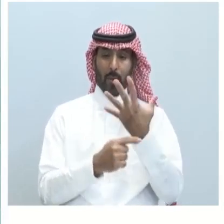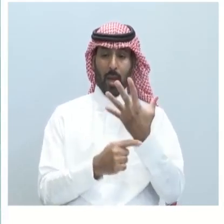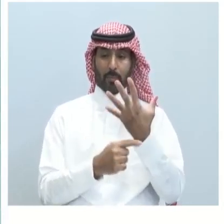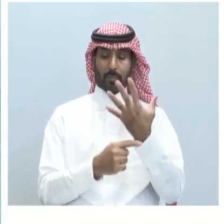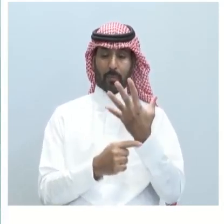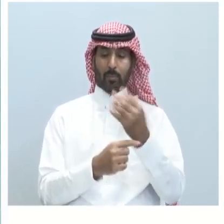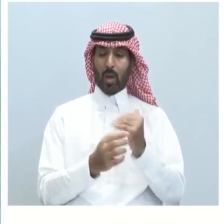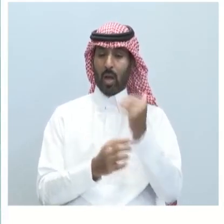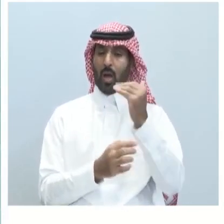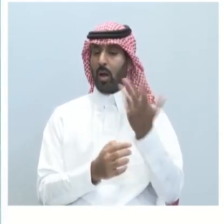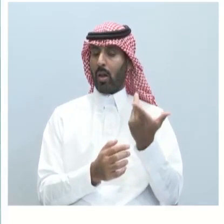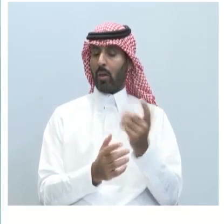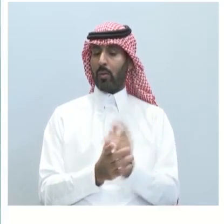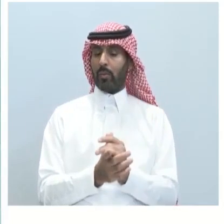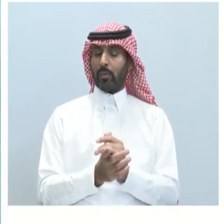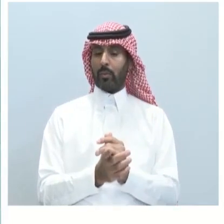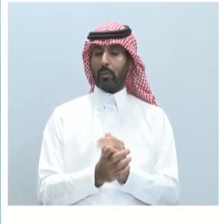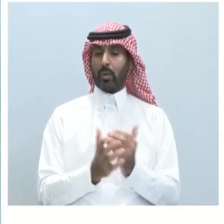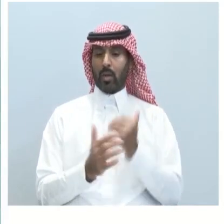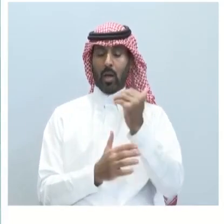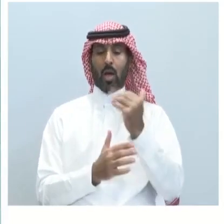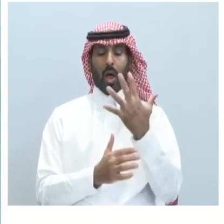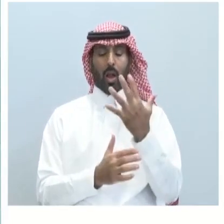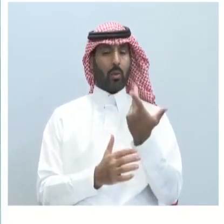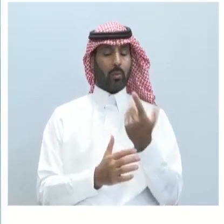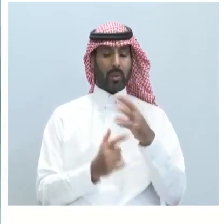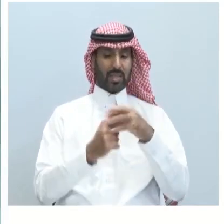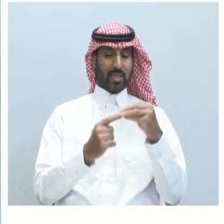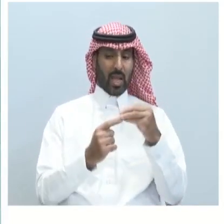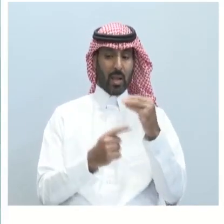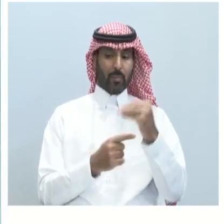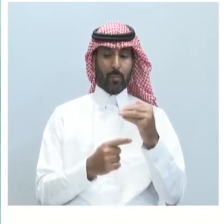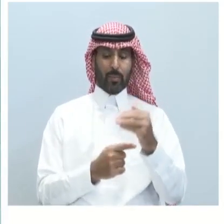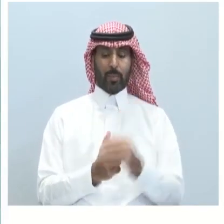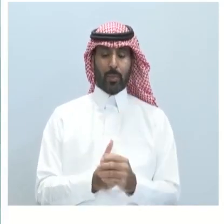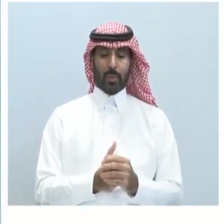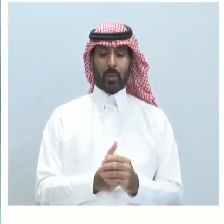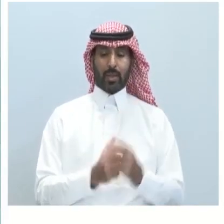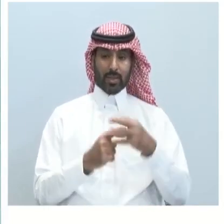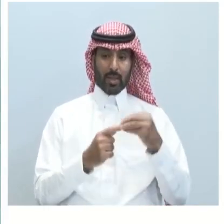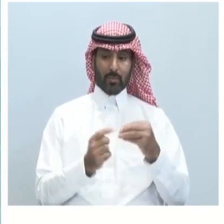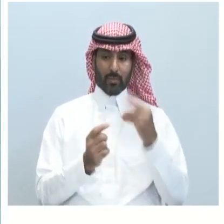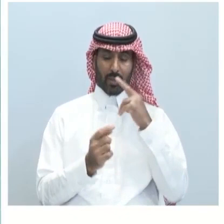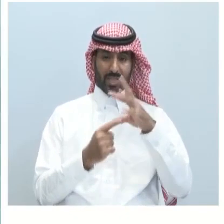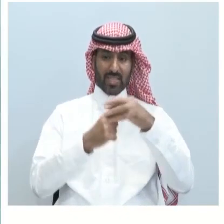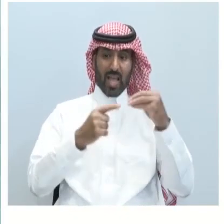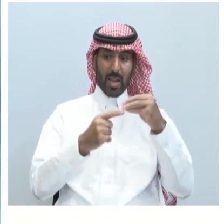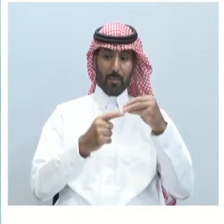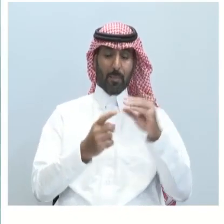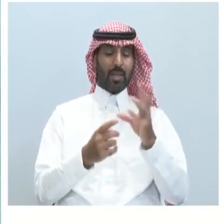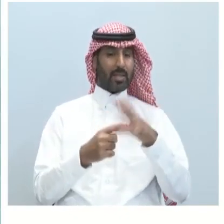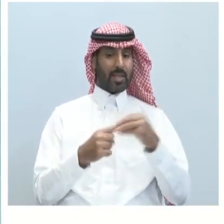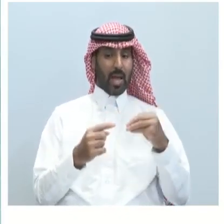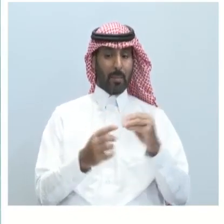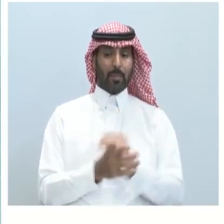مين الاعلى قيمه مين الاعلى قيمه لا تغرك الارقام اللي موجوده اللي هي التسعه والخمسه لاحظ اني قدامهم اشاره